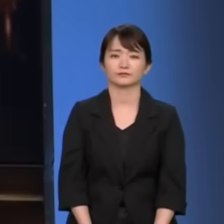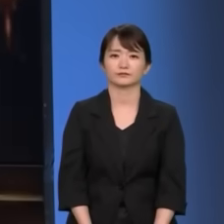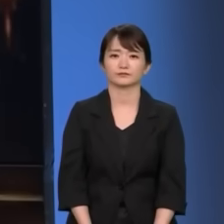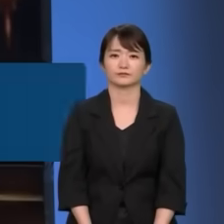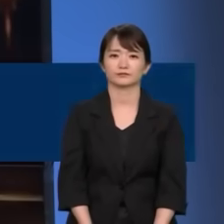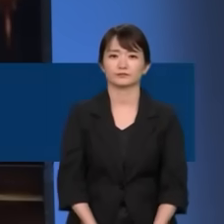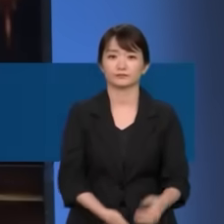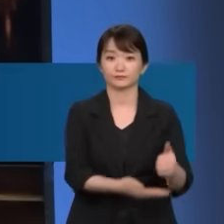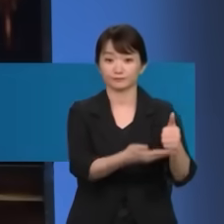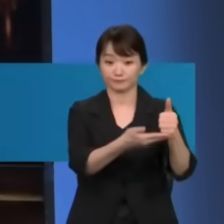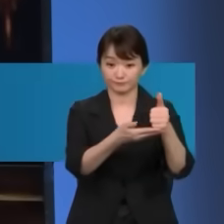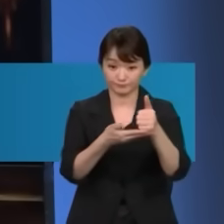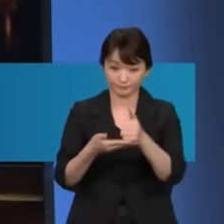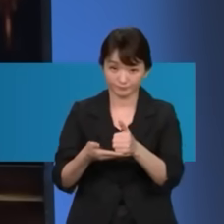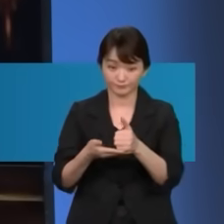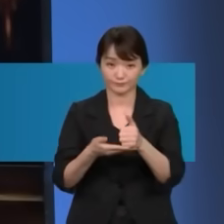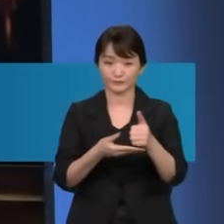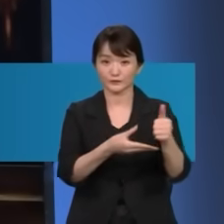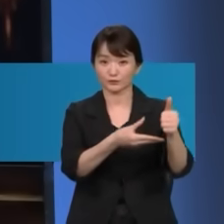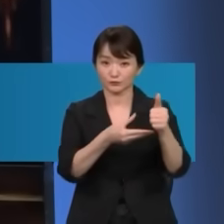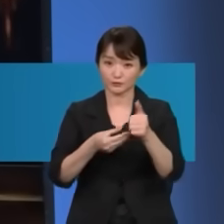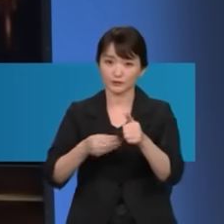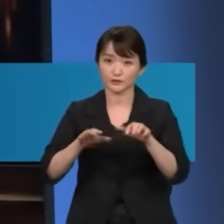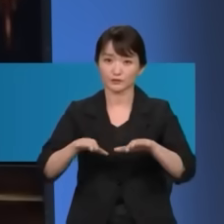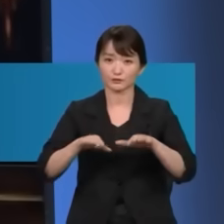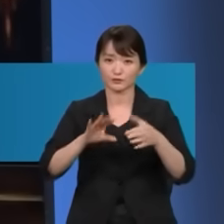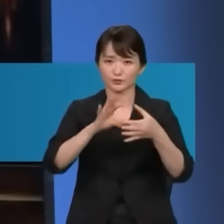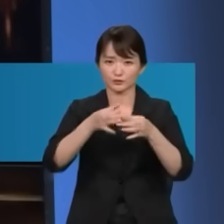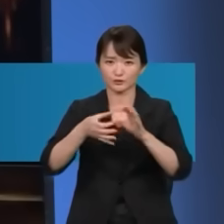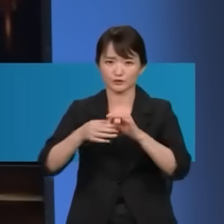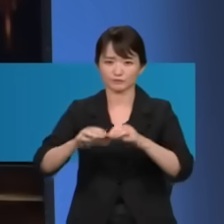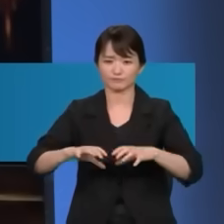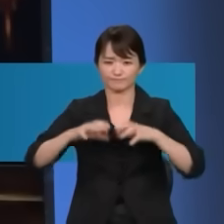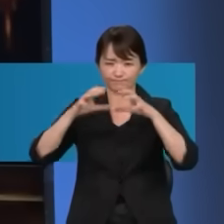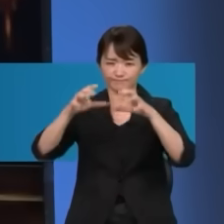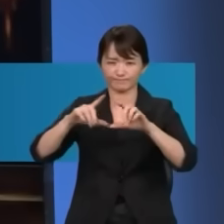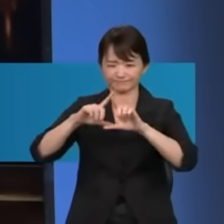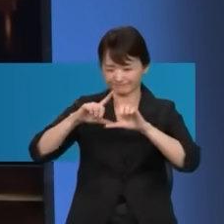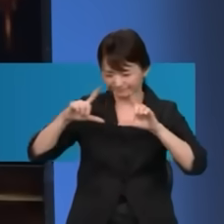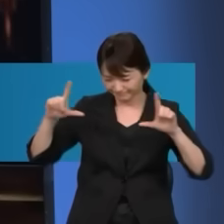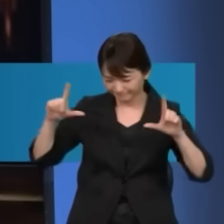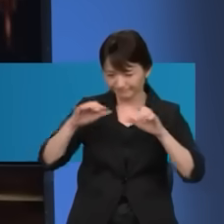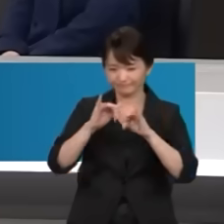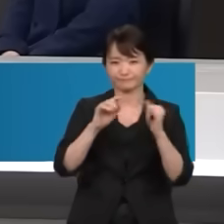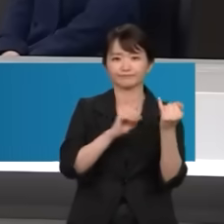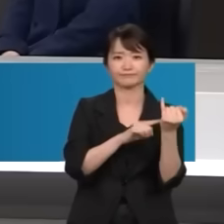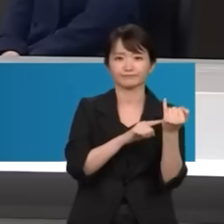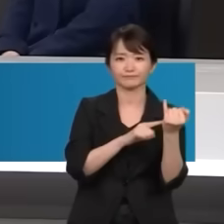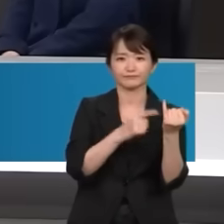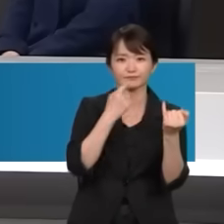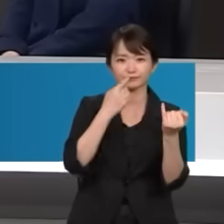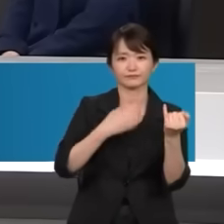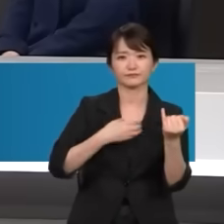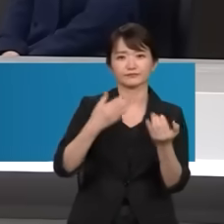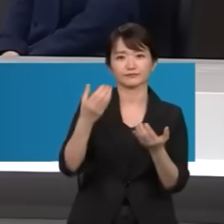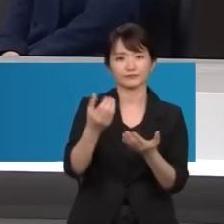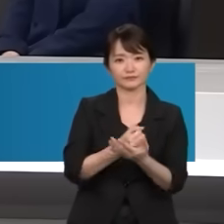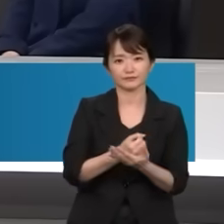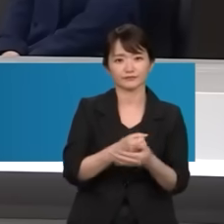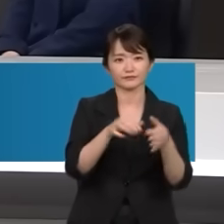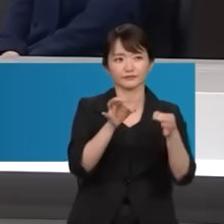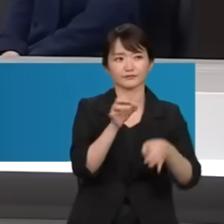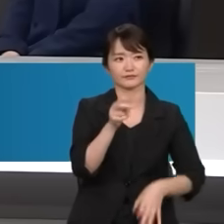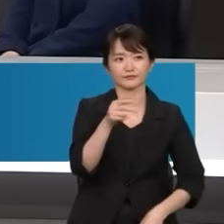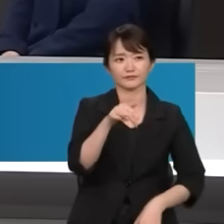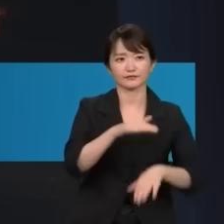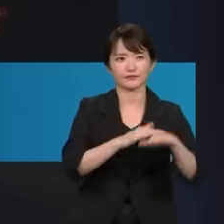손님 한 분을 스튜디오에 모셨습니다 이번 올림픽에서 세계적인 스타가 되신 분이죠 사격 은메달리스트 김예지 선수가 제 옆에